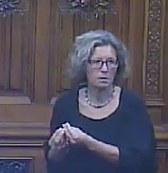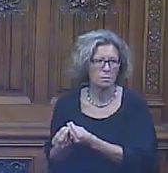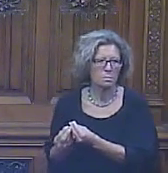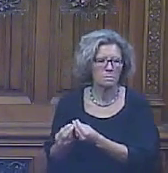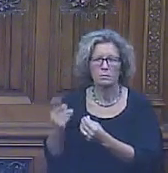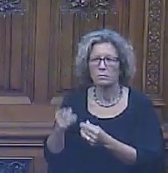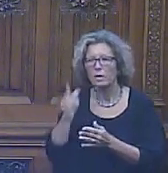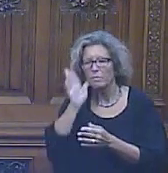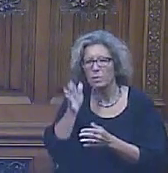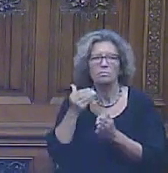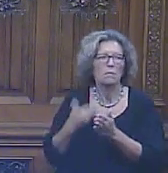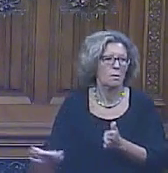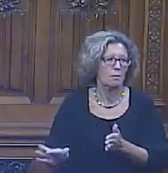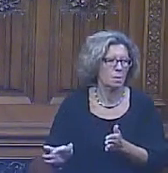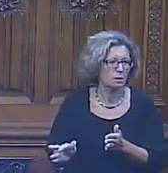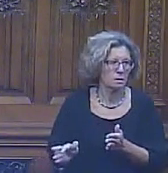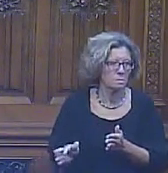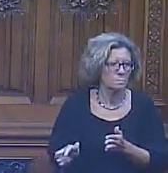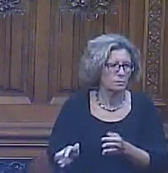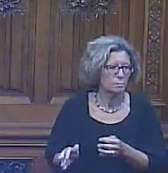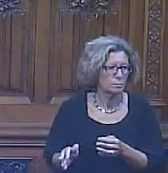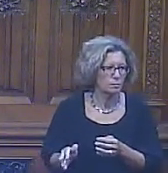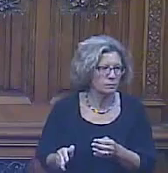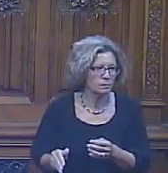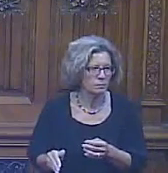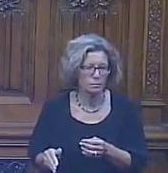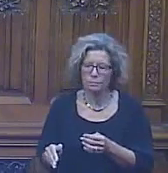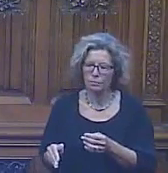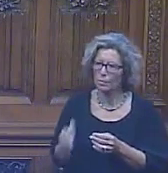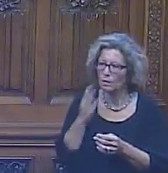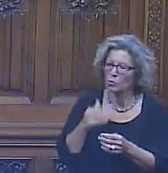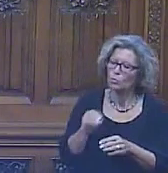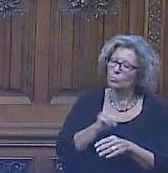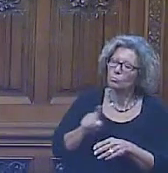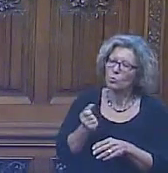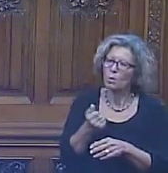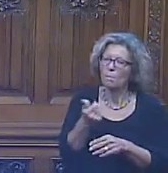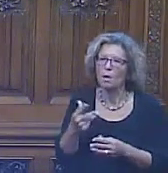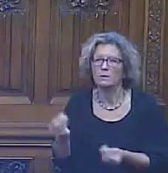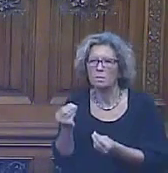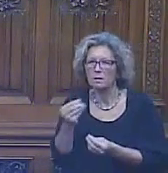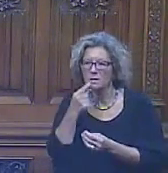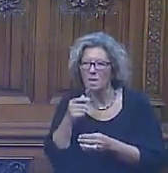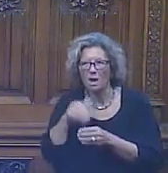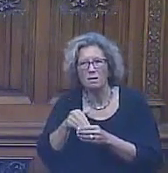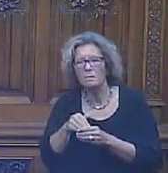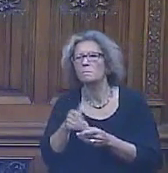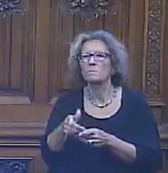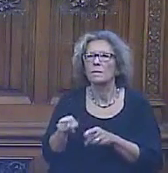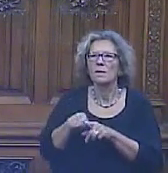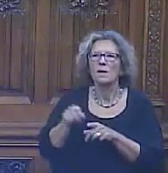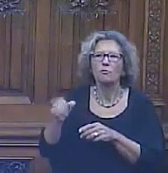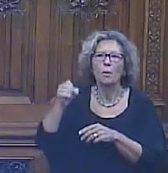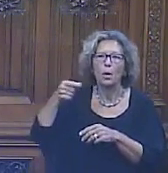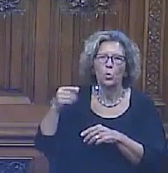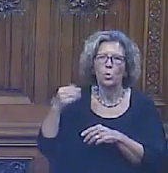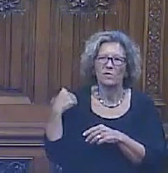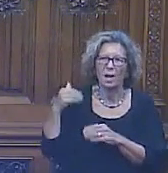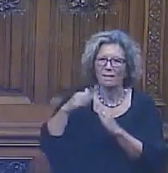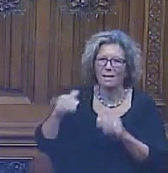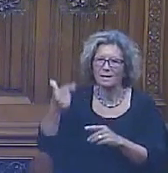FPÖ abgelehnt werden. So möchte ich nur einige erwähnen, wie zum Beispiel, dass die FPÖ im